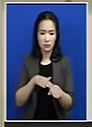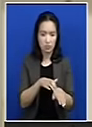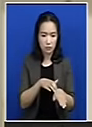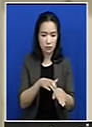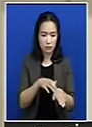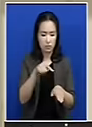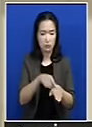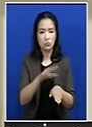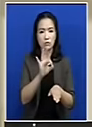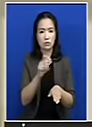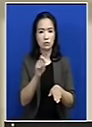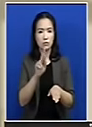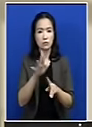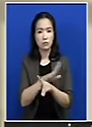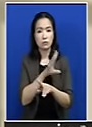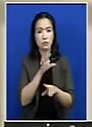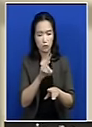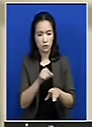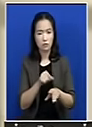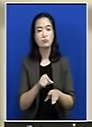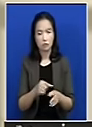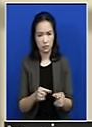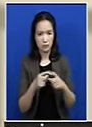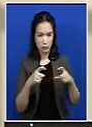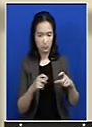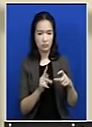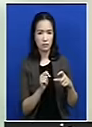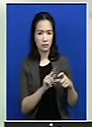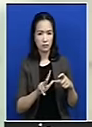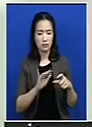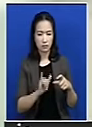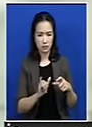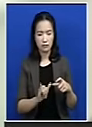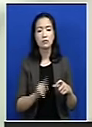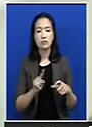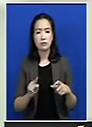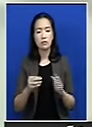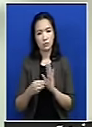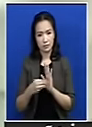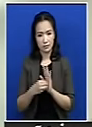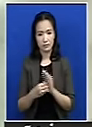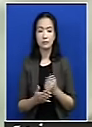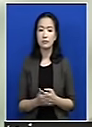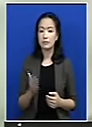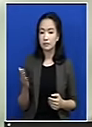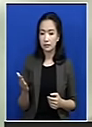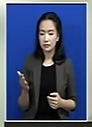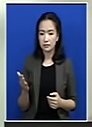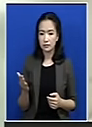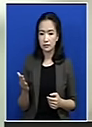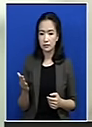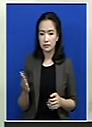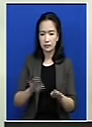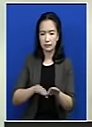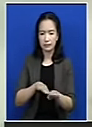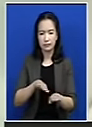ถ Ford Fiesta สีเทาหมายเลขทะเบียนคอระฆังยอยักษ์6911กรุงเทพมหานครเกิดอุบัติเหตุรถก็พลิกค